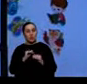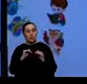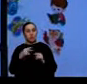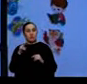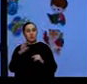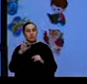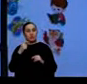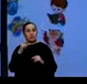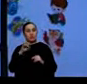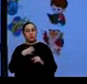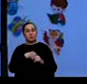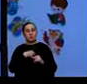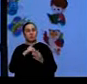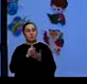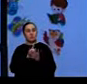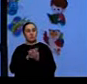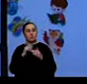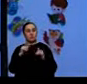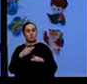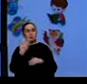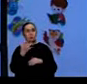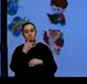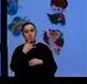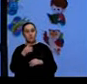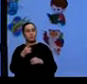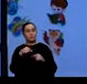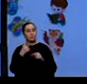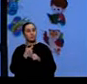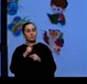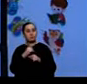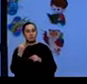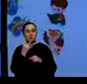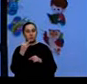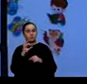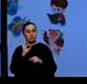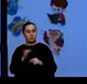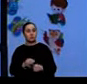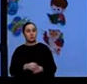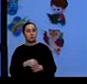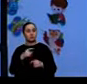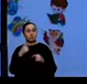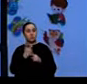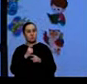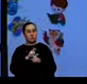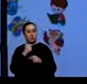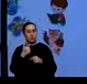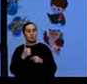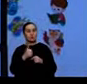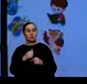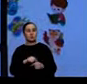Балажанлар, диаграмма асосыда масалы еч сізлерге ұқыпты ма? Бұл жүді қызықарлы е? Жүді